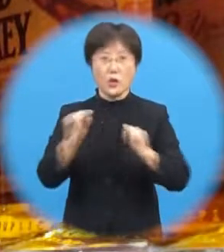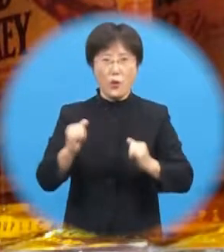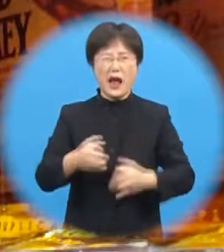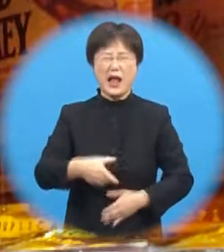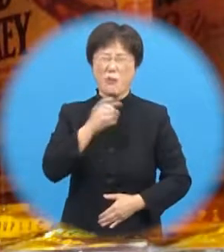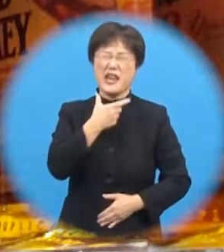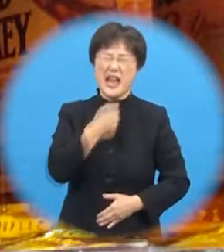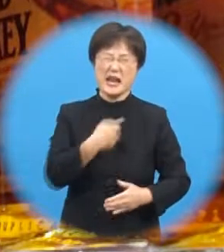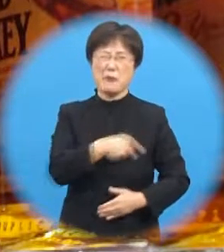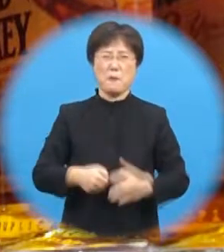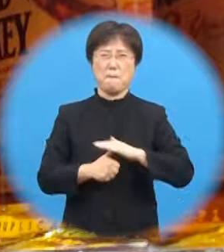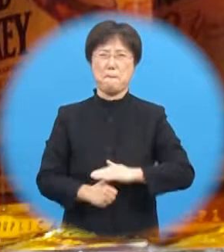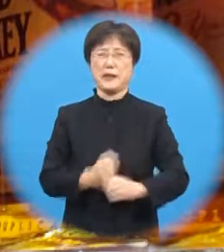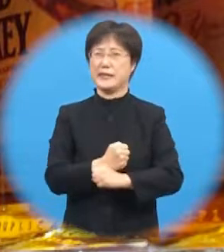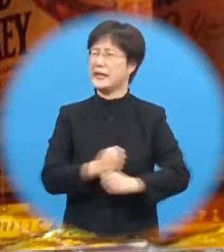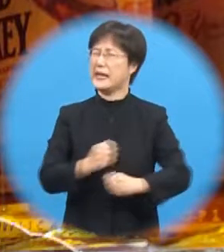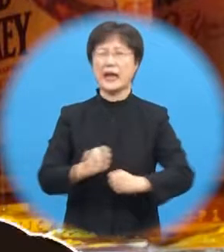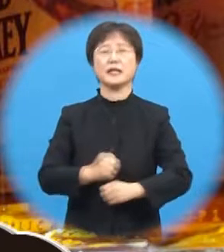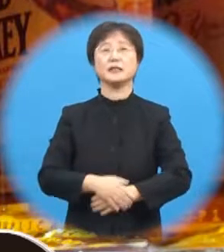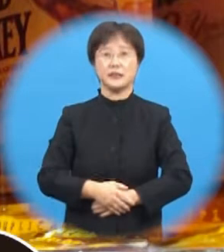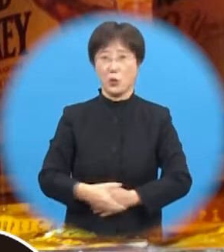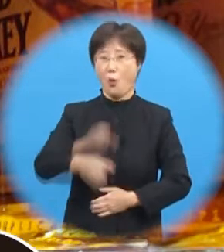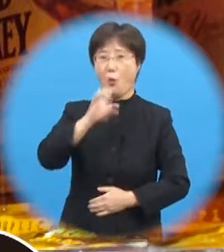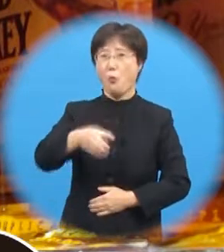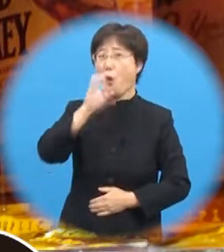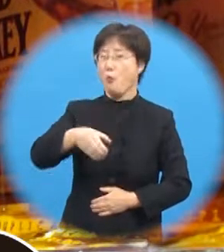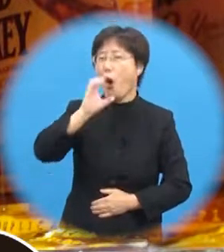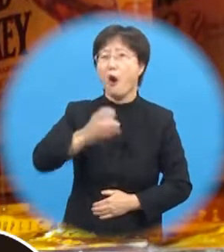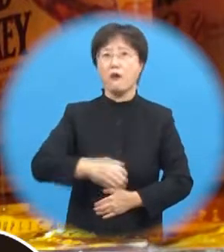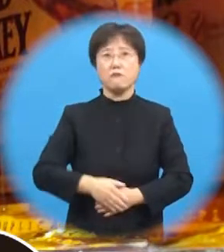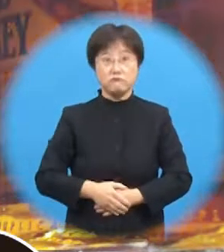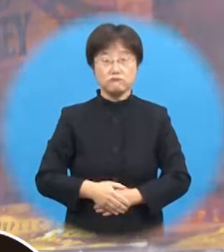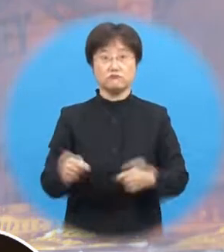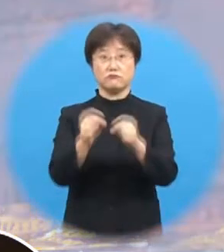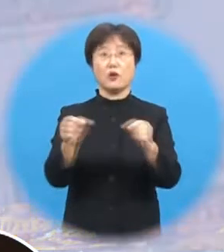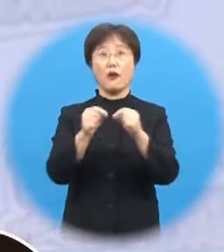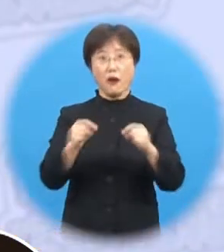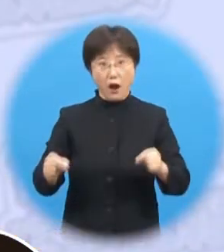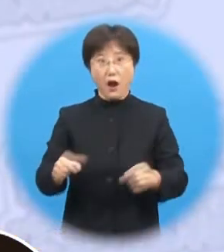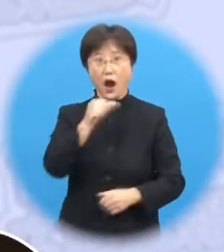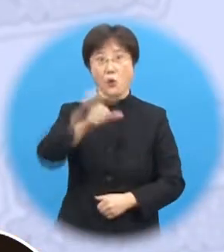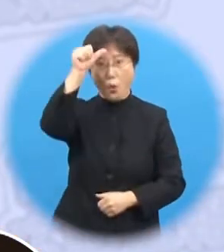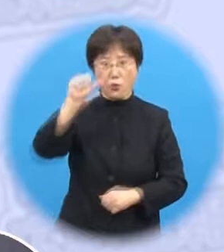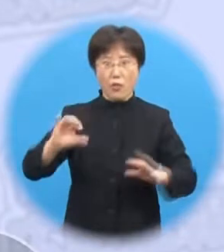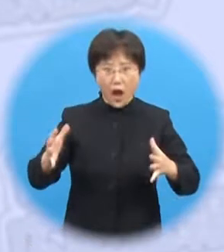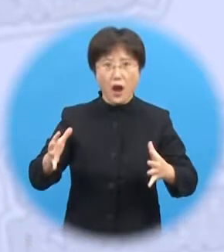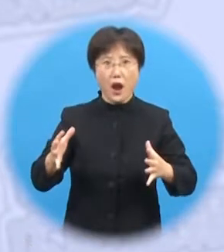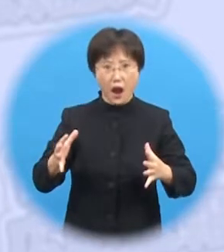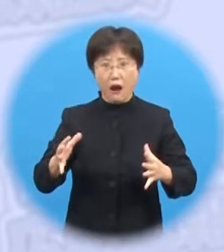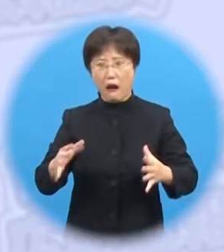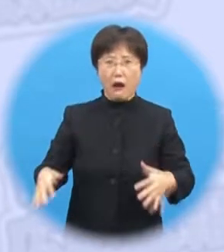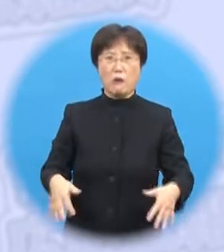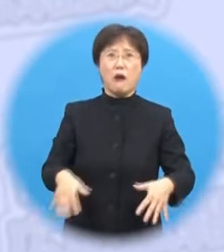たいという欲求を抑えることができず、飲み続けてしまいます。その結果、アルコールが切れると手足